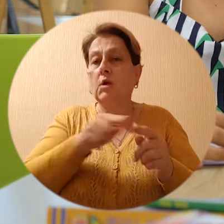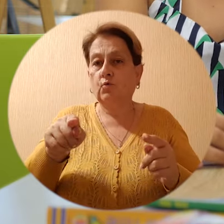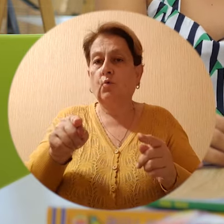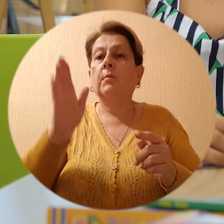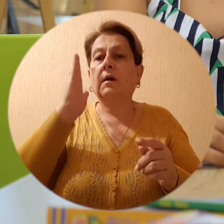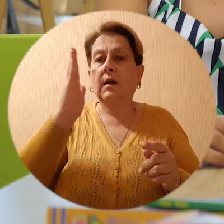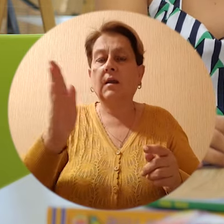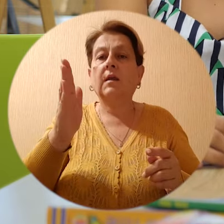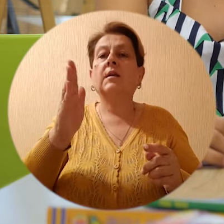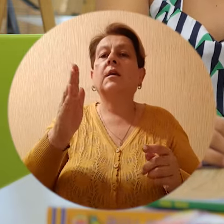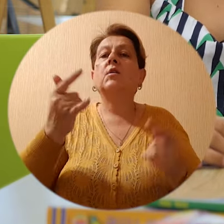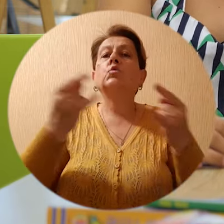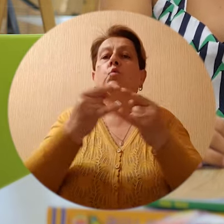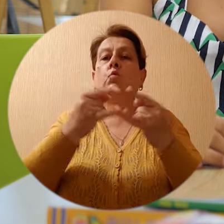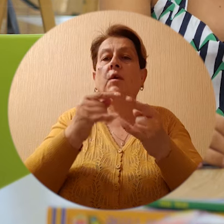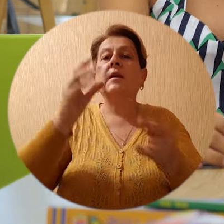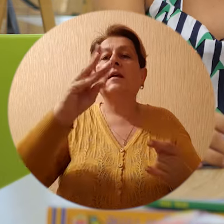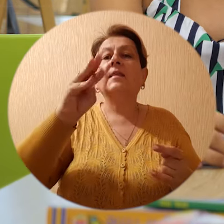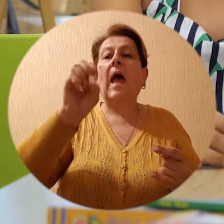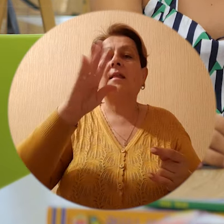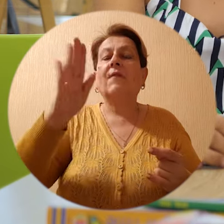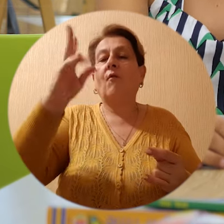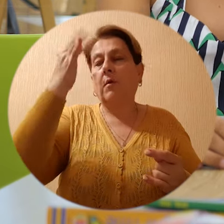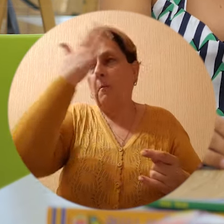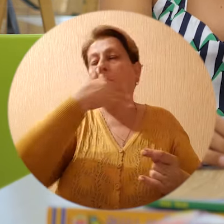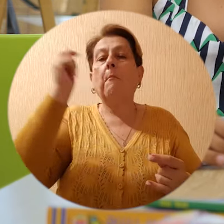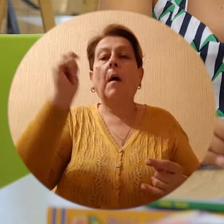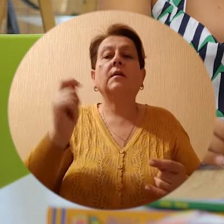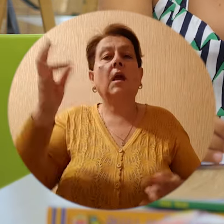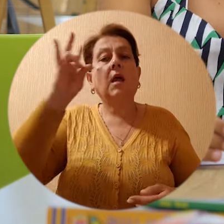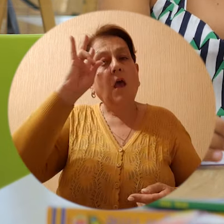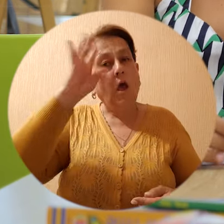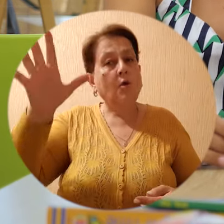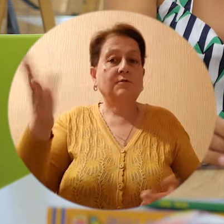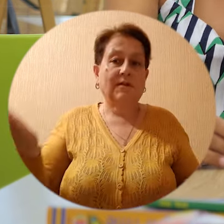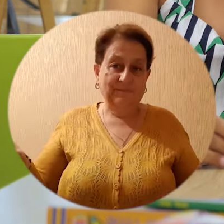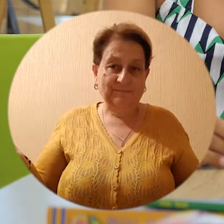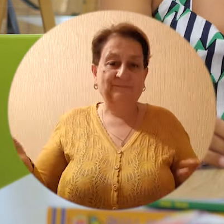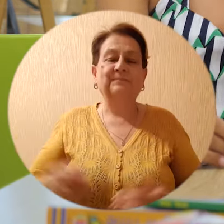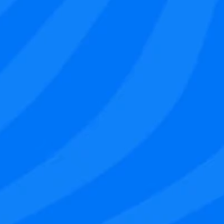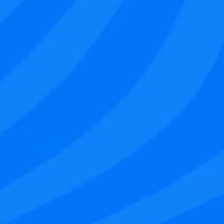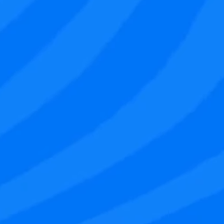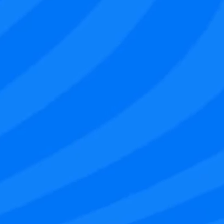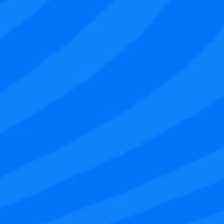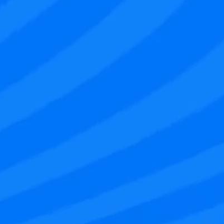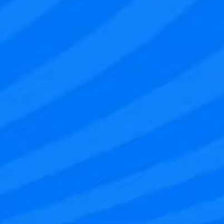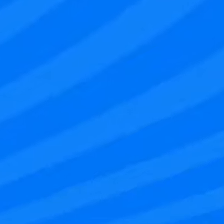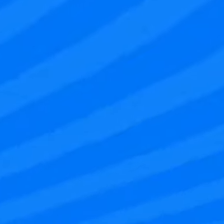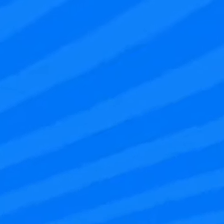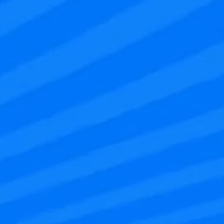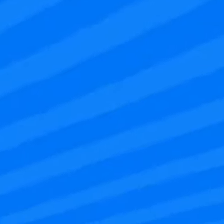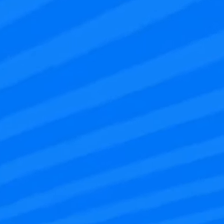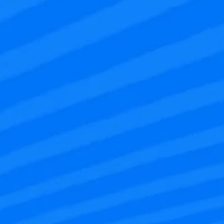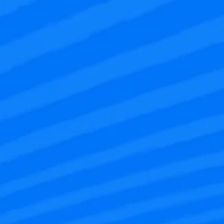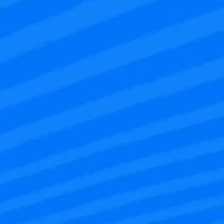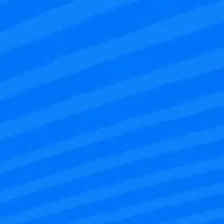մեզ հետ նաև կլինի Դանիելյան Art Studio-ի Սան Տաթևը, ով կպատկերի իր նախընտրած հերոսին կամ հերոսներին։